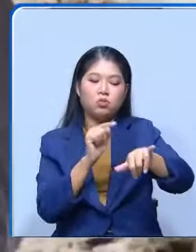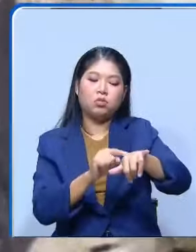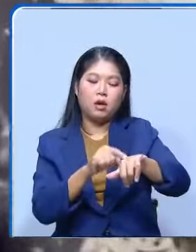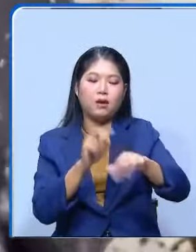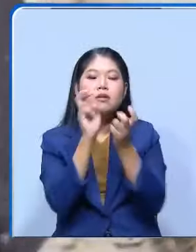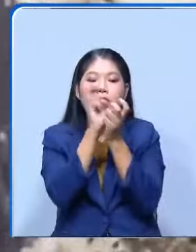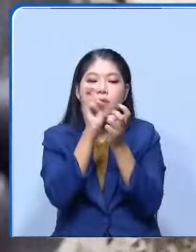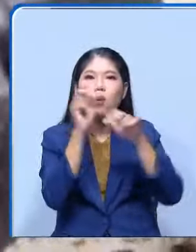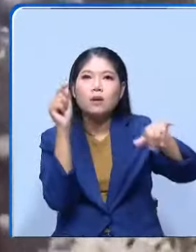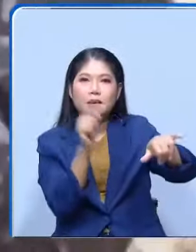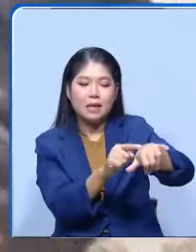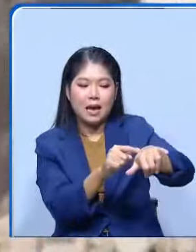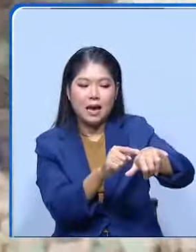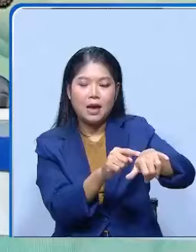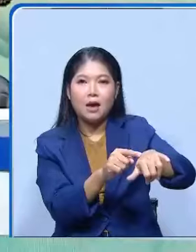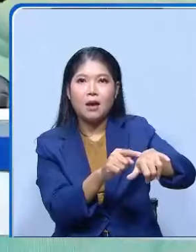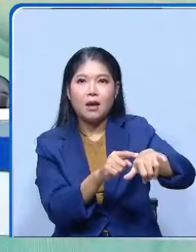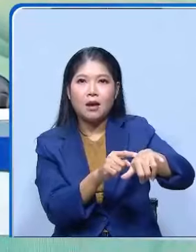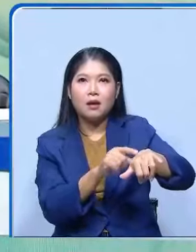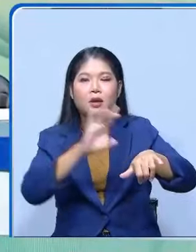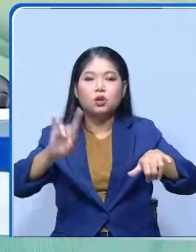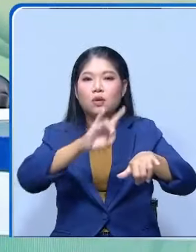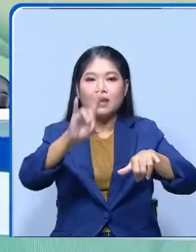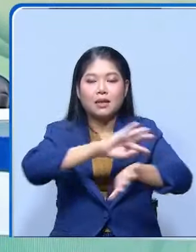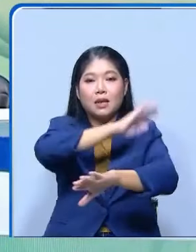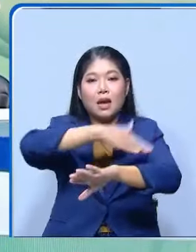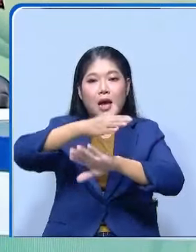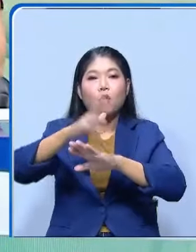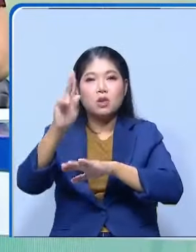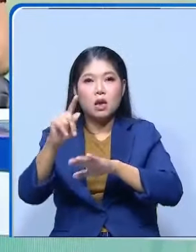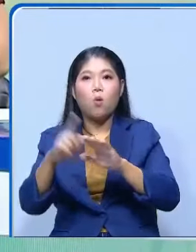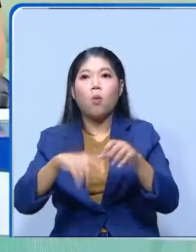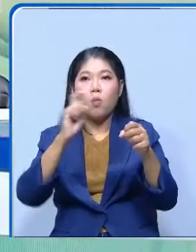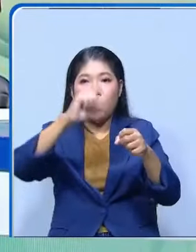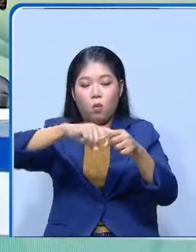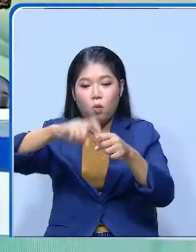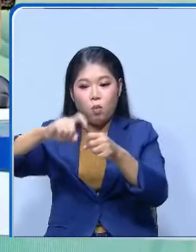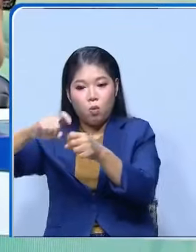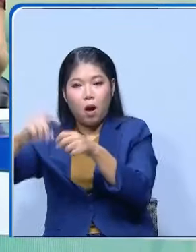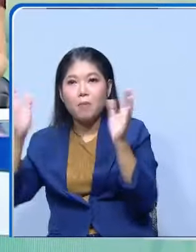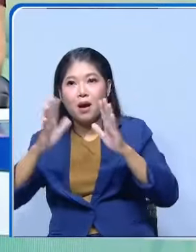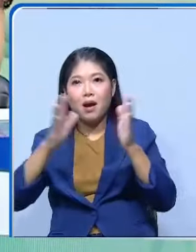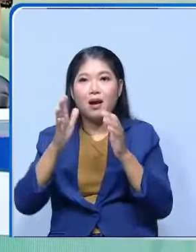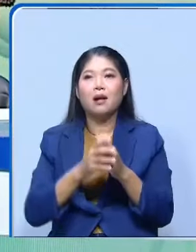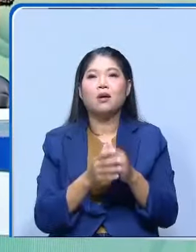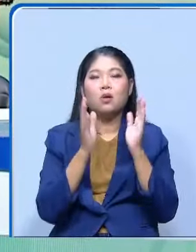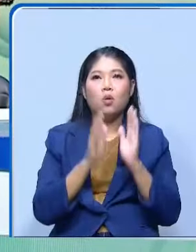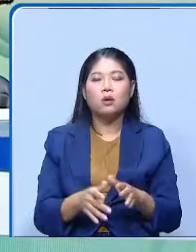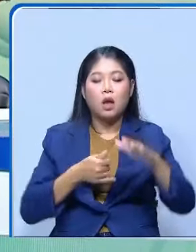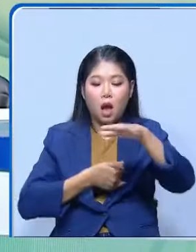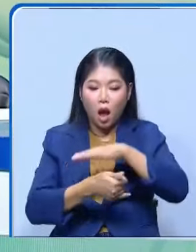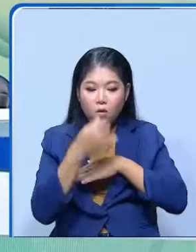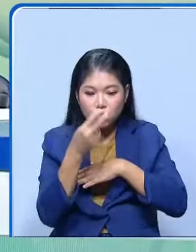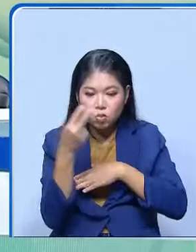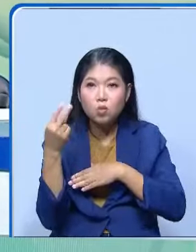ทำให้ช่องทางโซเชียลของสวนสัตว์เปิดเขาเขียวเนี่ยมีผู้ติดตามเพิ่มขึ้นเยอะมากแล้วก็ยังทำให้ยอดผู้เข้าชมของสวนสั